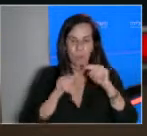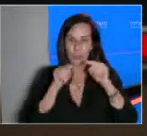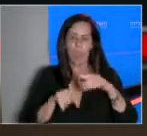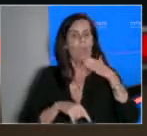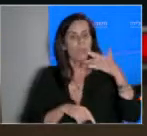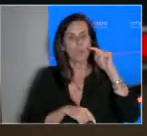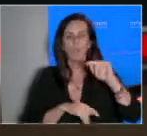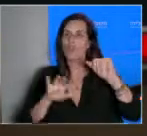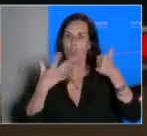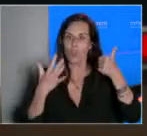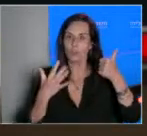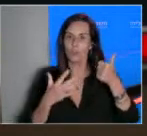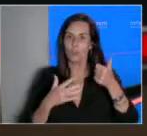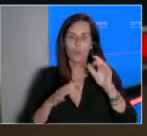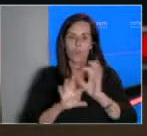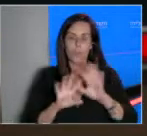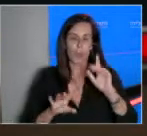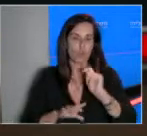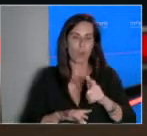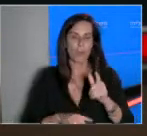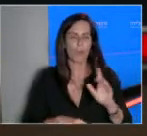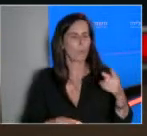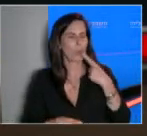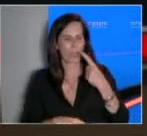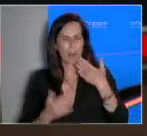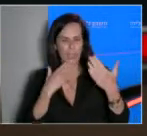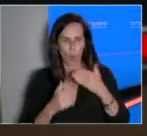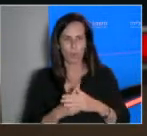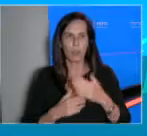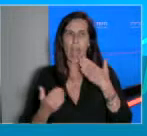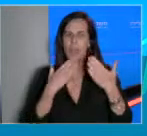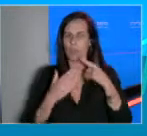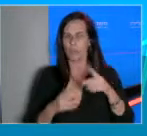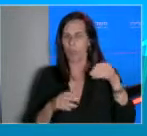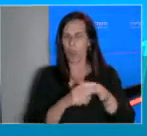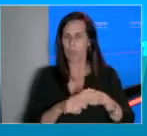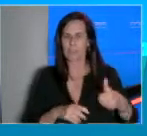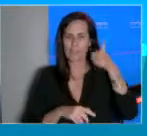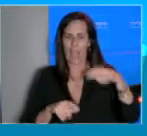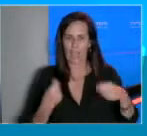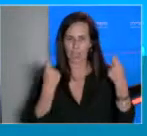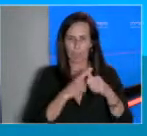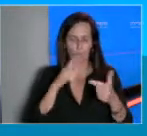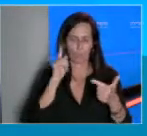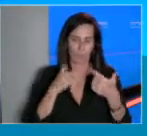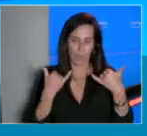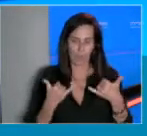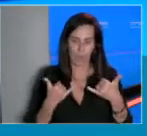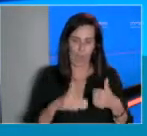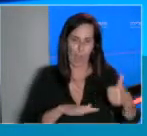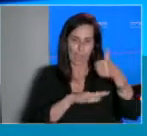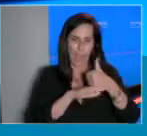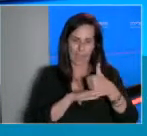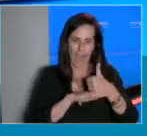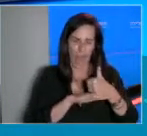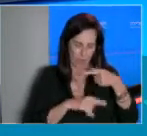אחרי 5 שנים, 6 שנים, שבאמת לא יהיה הדבר הזה. אז בואו נדבר על שולחן הדיונים. שולחן הדיונים כולל את שר החינוך, כרגע את המנכ״ל